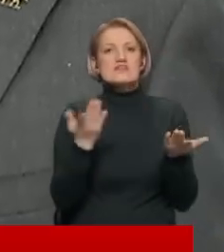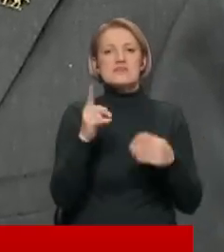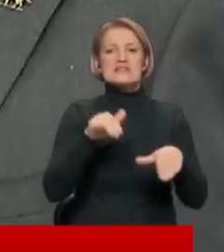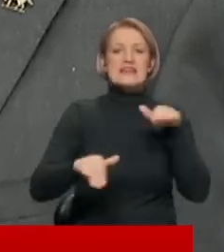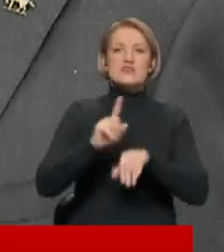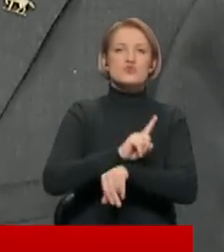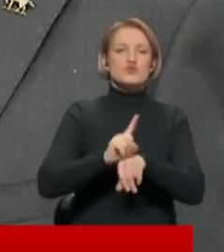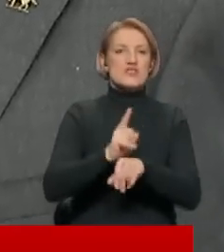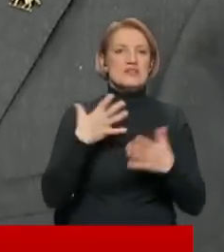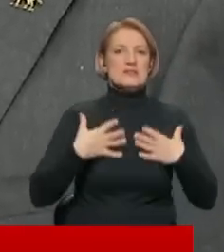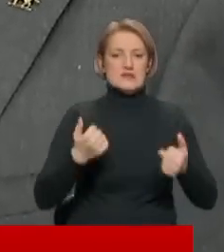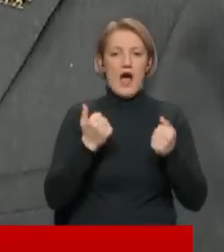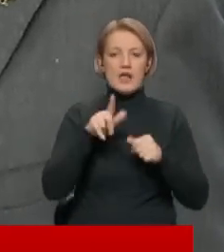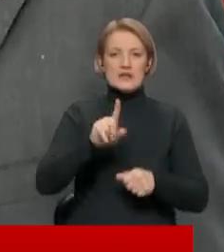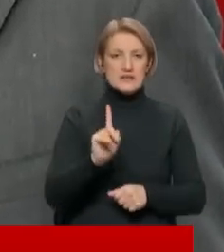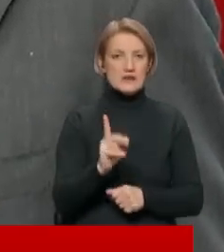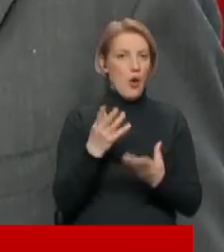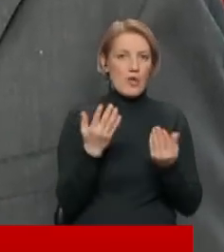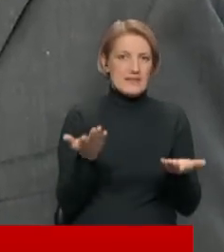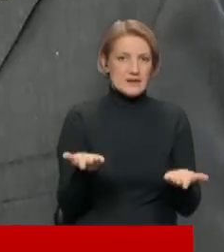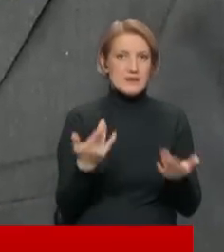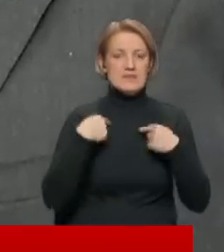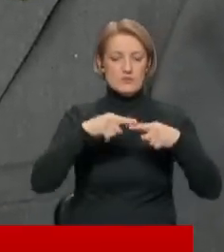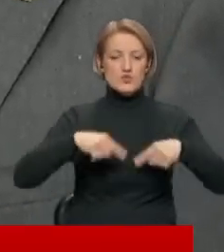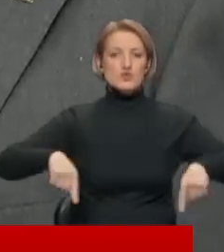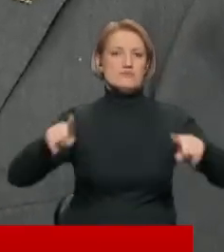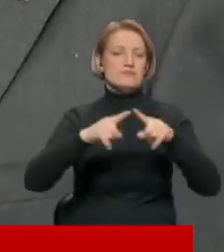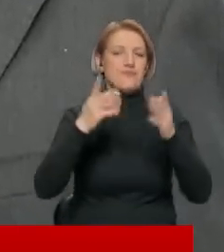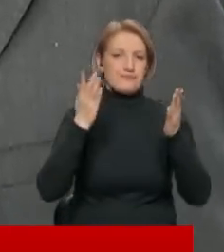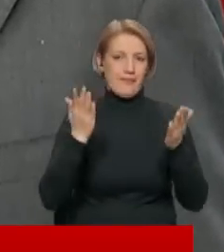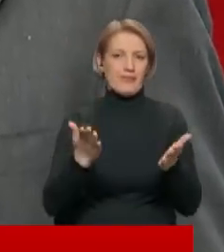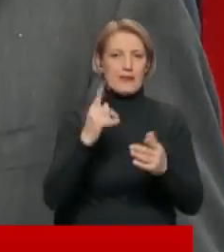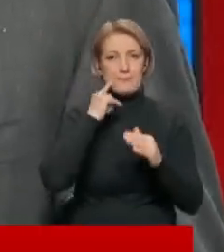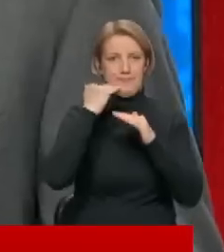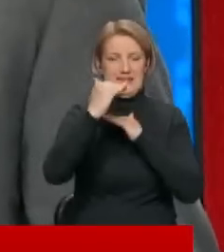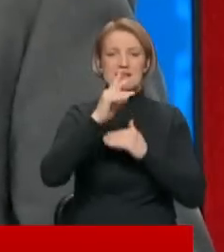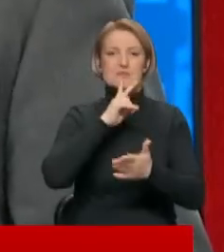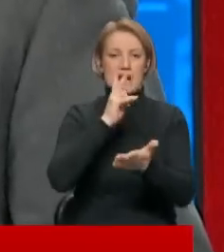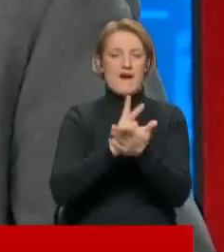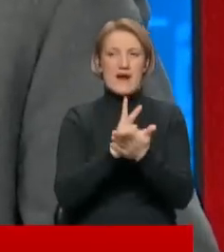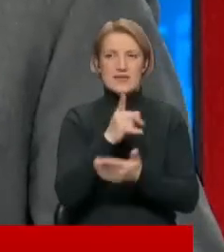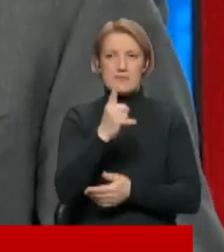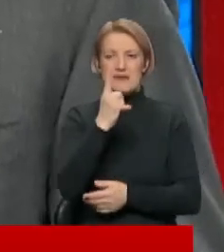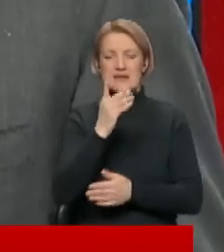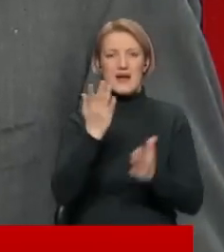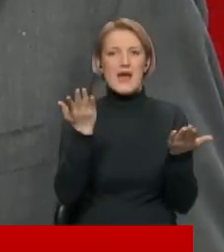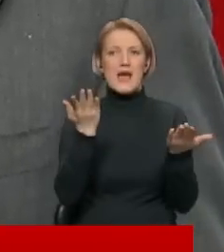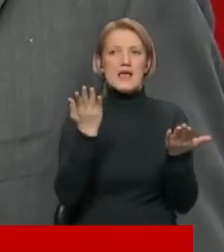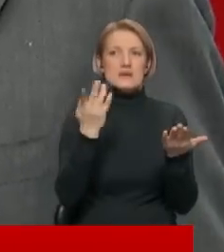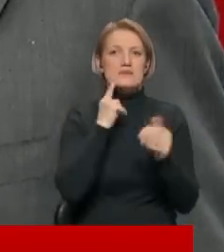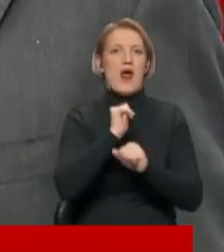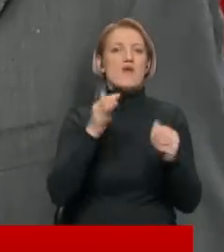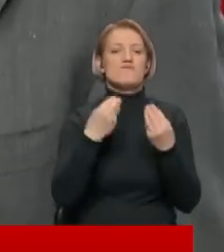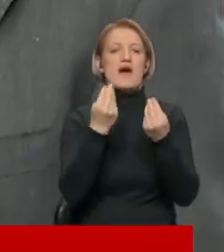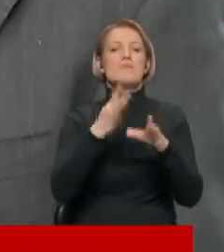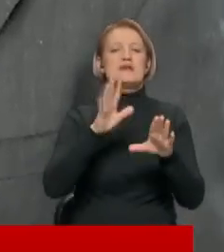seçim süreci sağlıklı bir şekilde Türkiye'de işleyebilir Biz Bütün bunlara rağmen milletimizin iradesini üzerine bir tane gölge düşmemesi